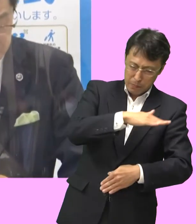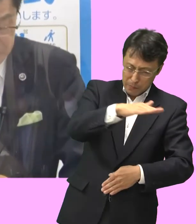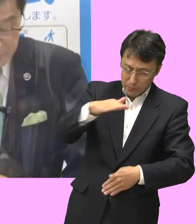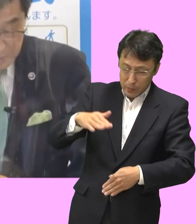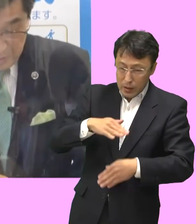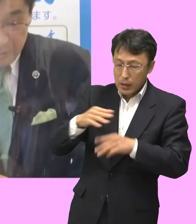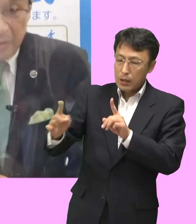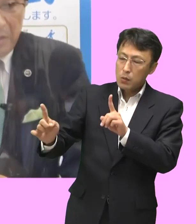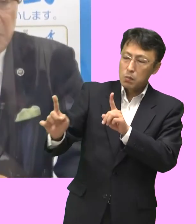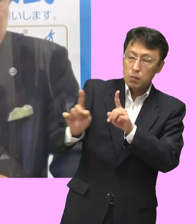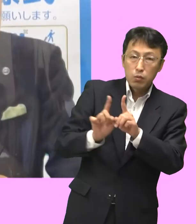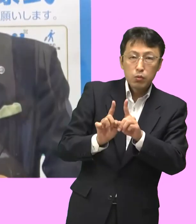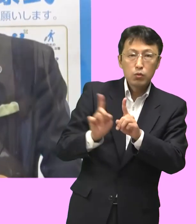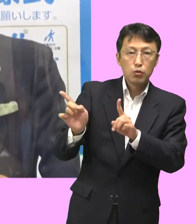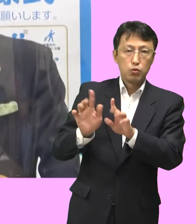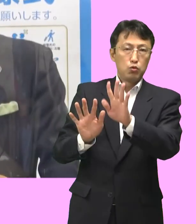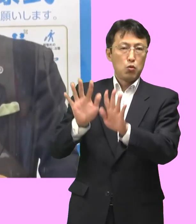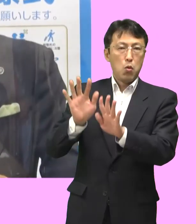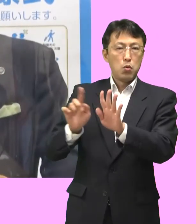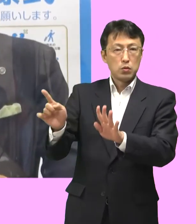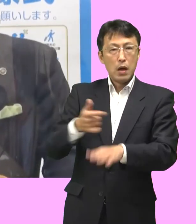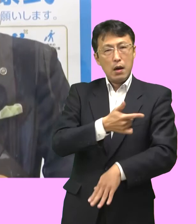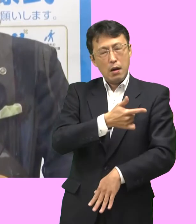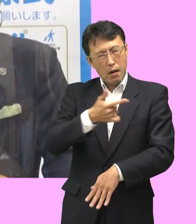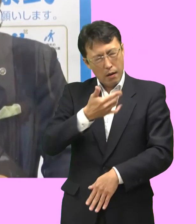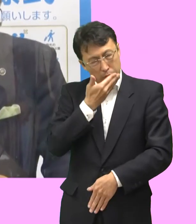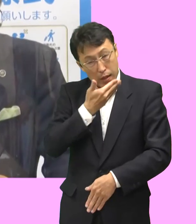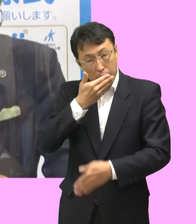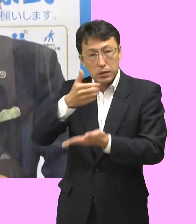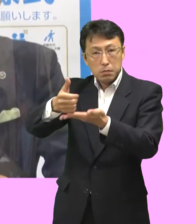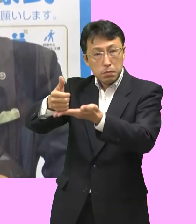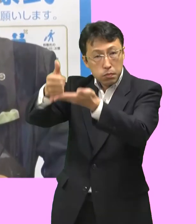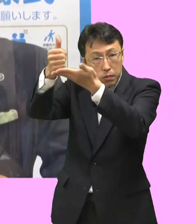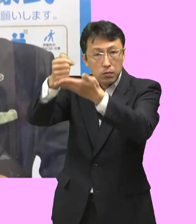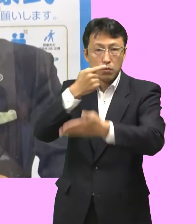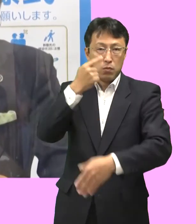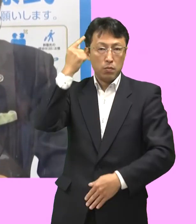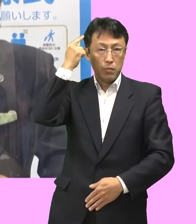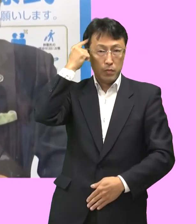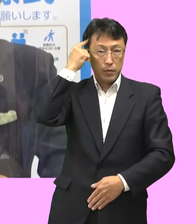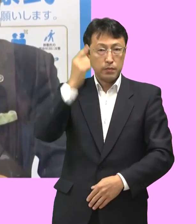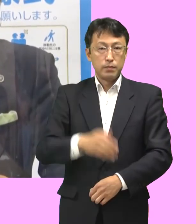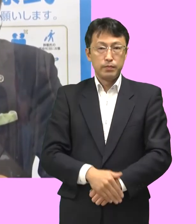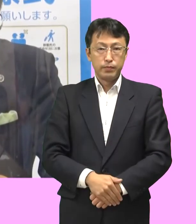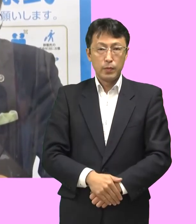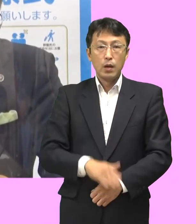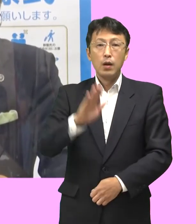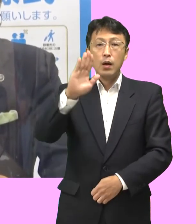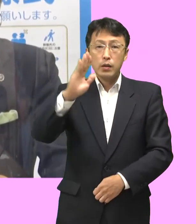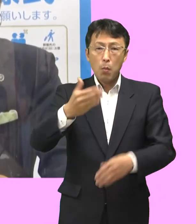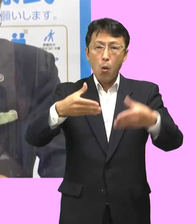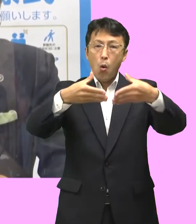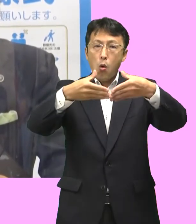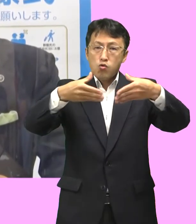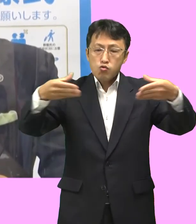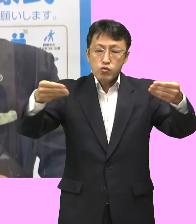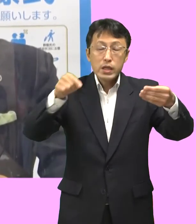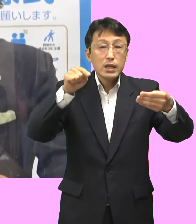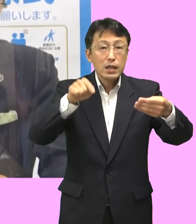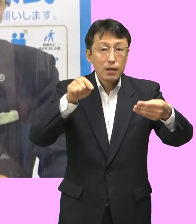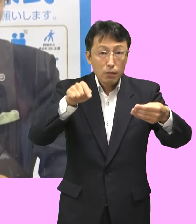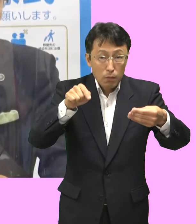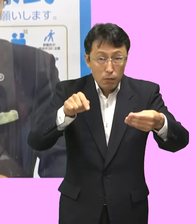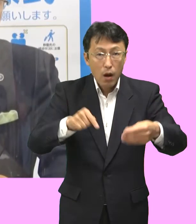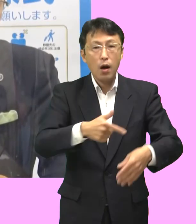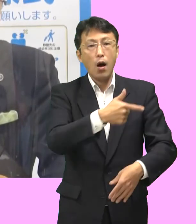。で、まあ、こういった発言があるわけなんで、まあ、国は大阪湾での放出についてもやっぱり